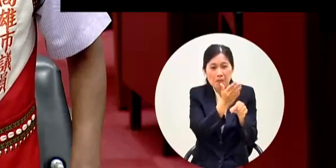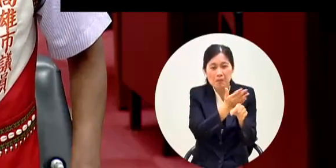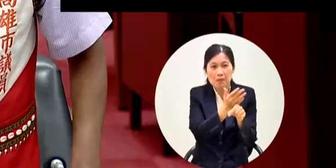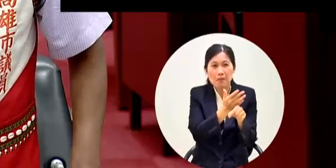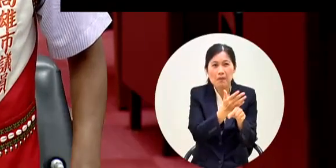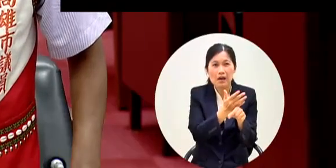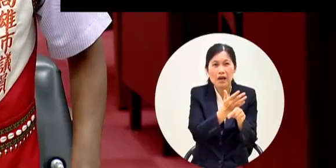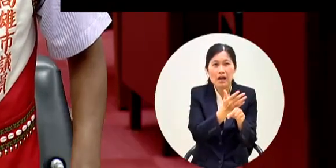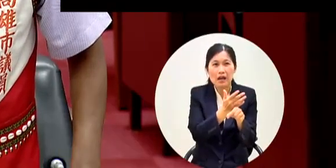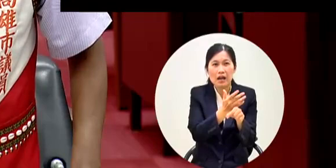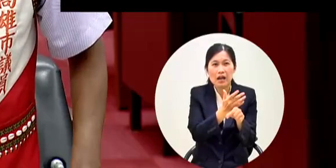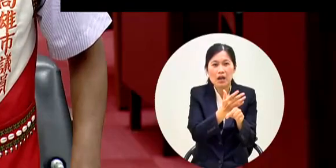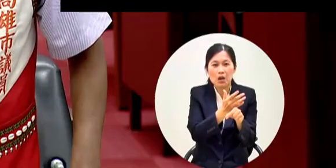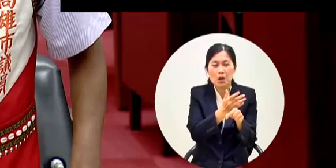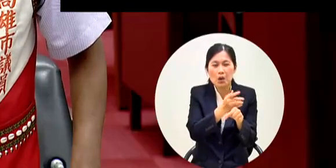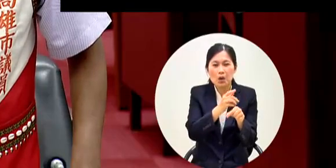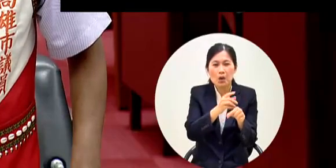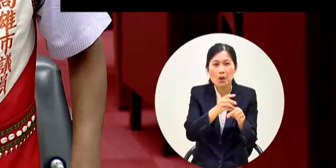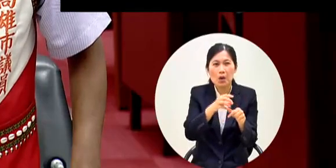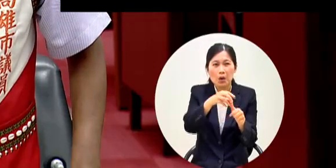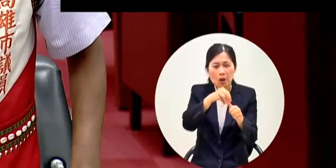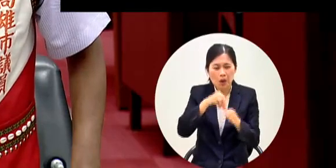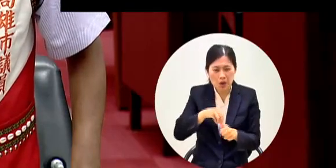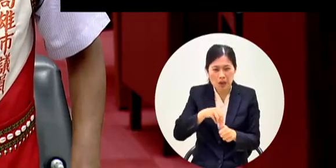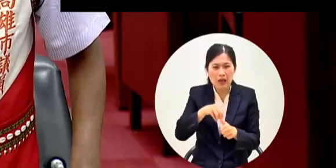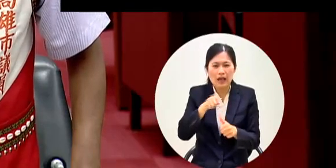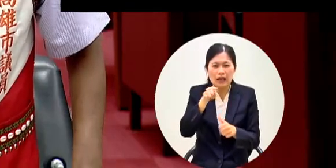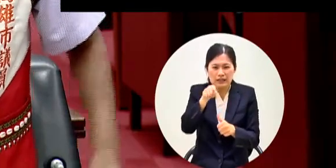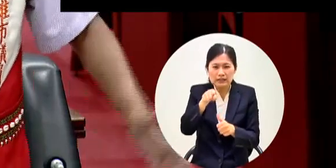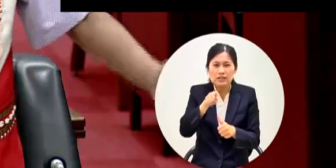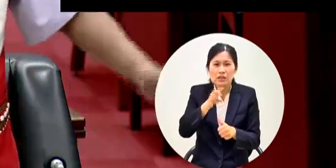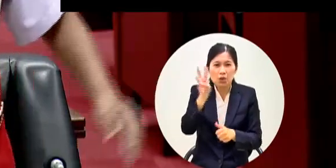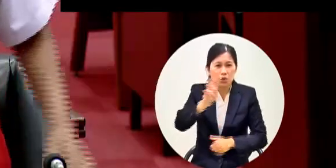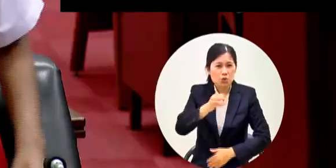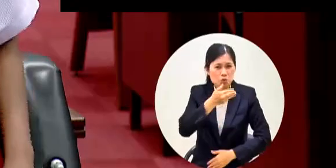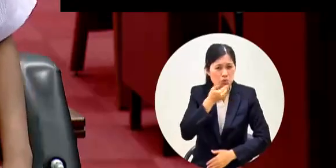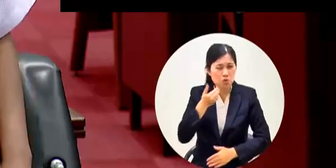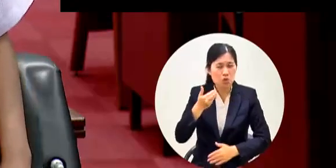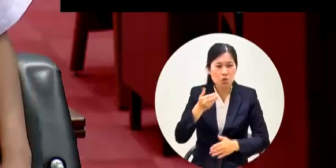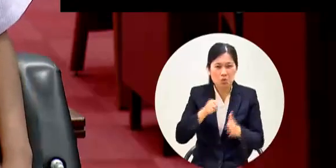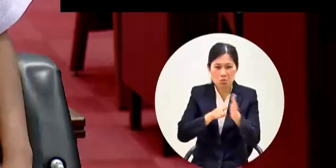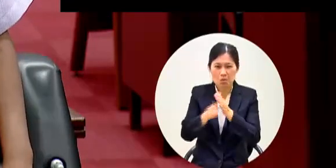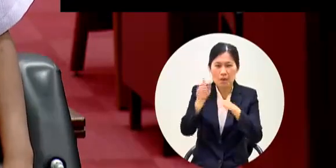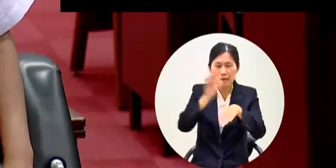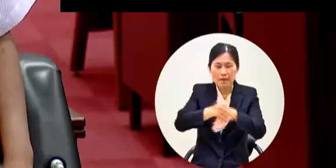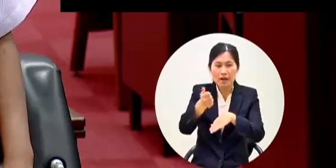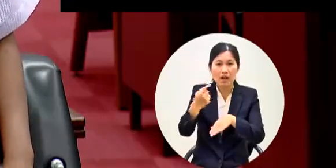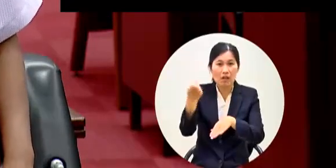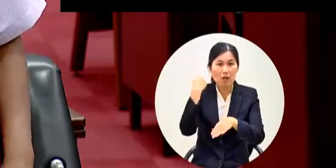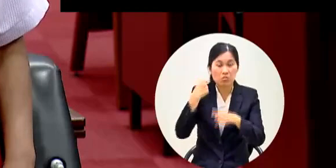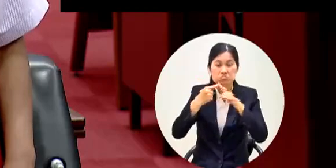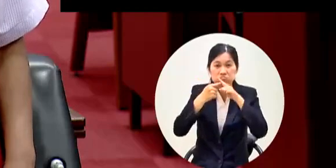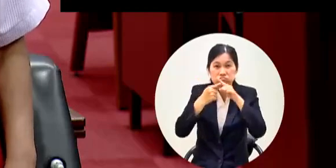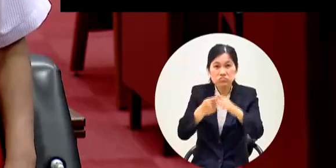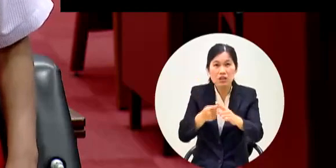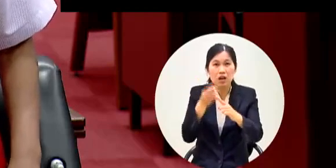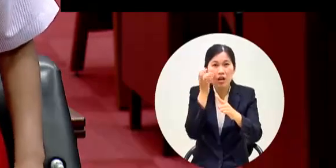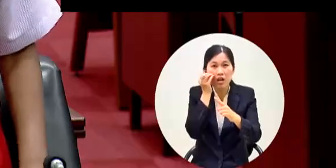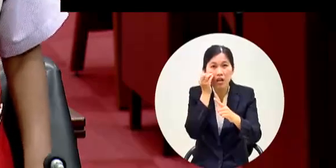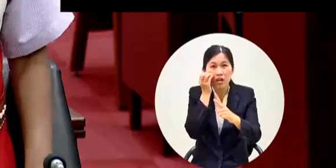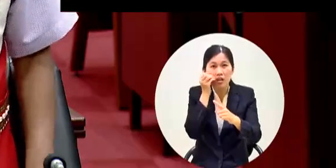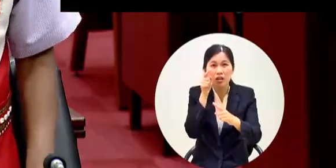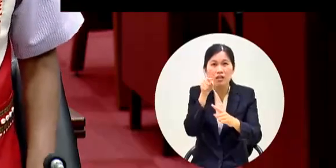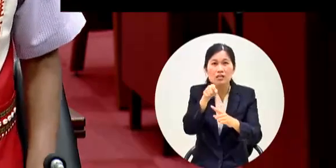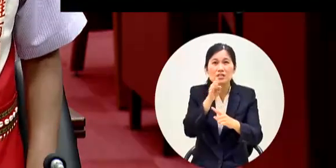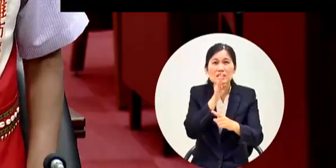个里最危险的地段就是清河里91K到92K。以